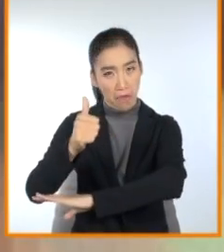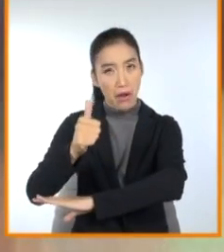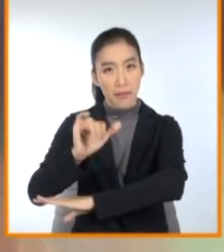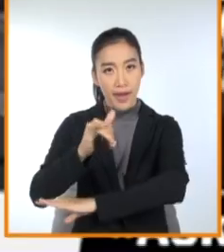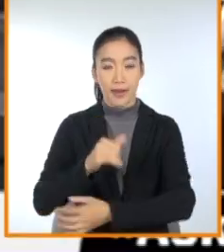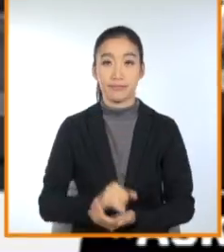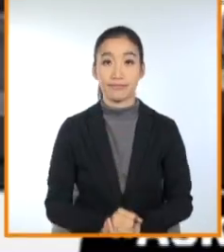ที่ถูกสื่อเปิดเผยชื่อว่ามีความสนใจซื้อกิจการอินเทอร์เน็ตของ Yahoo รวมถึง Verizon และ Microsoftล่